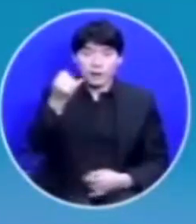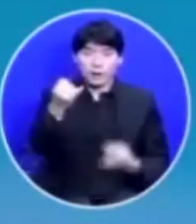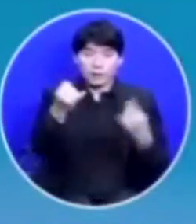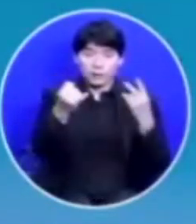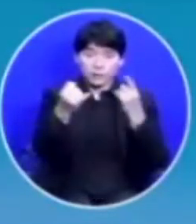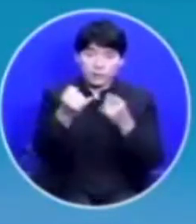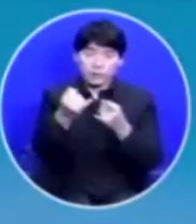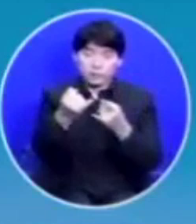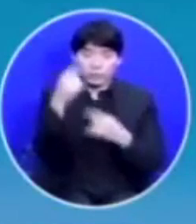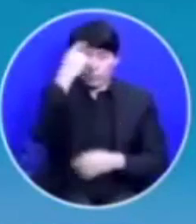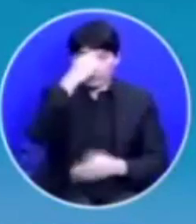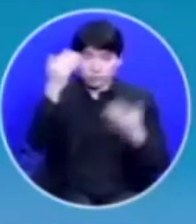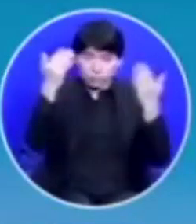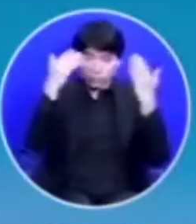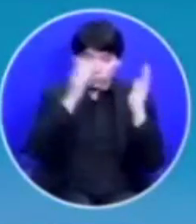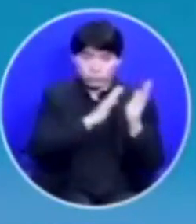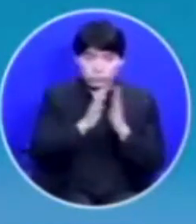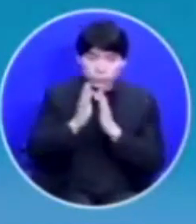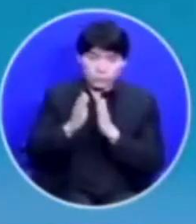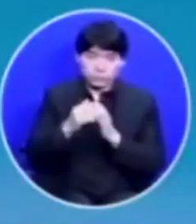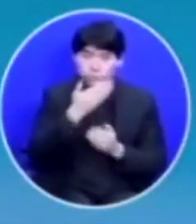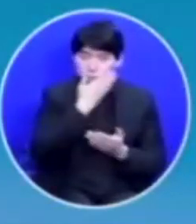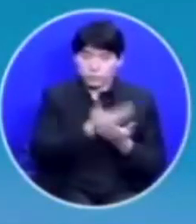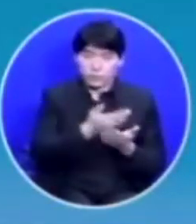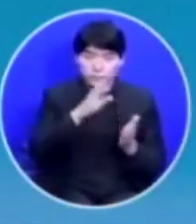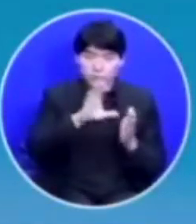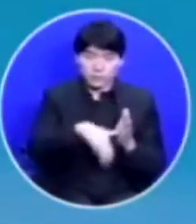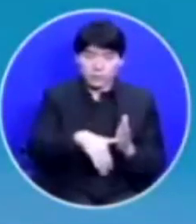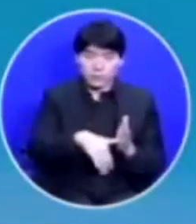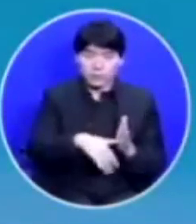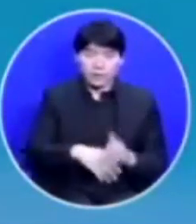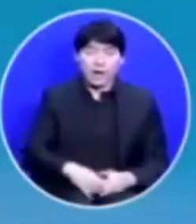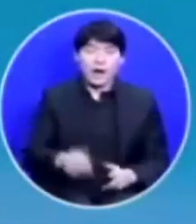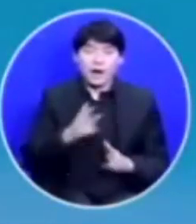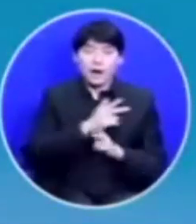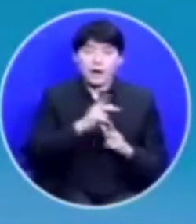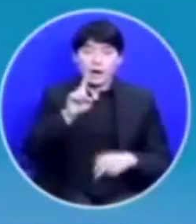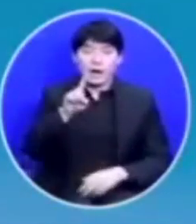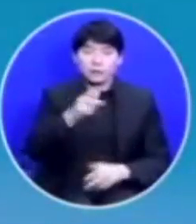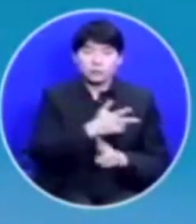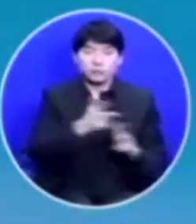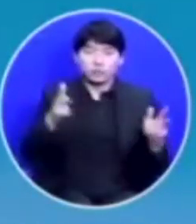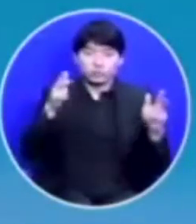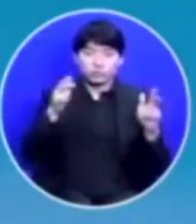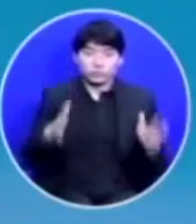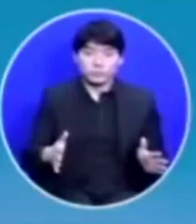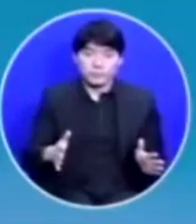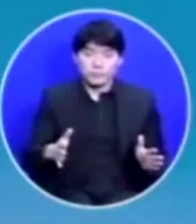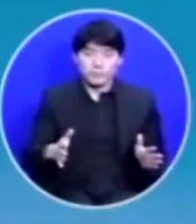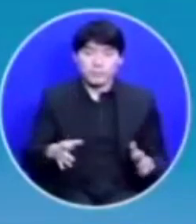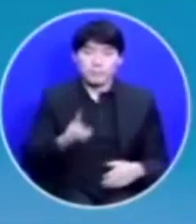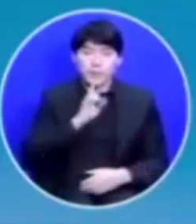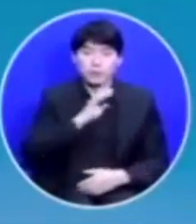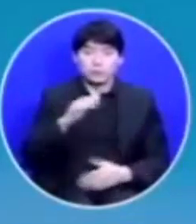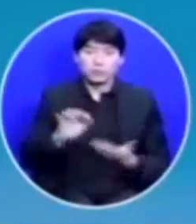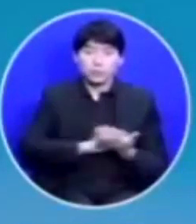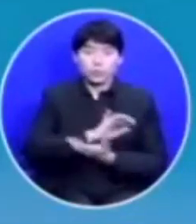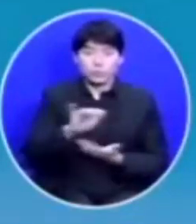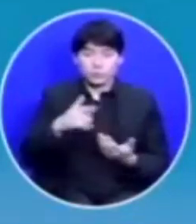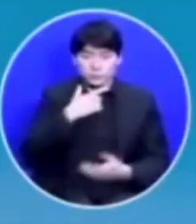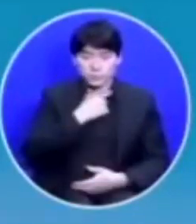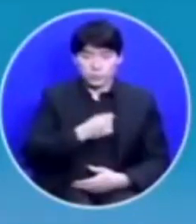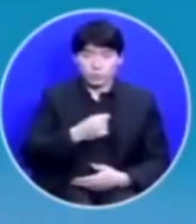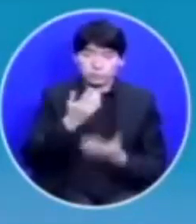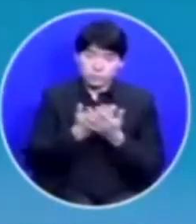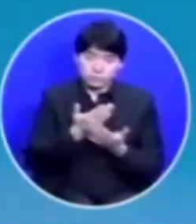고등학교 준비를 해야 되는 종료한 텐데 한주간 만 놀고 싶다는 엄마 1주 값만